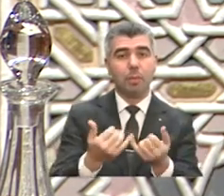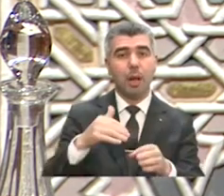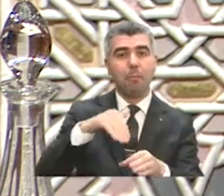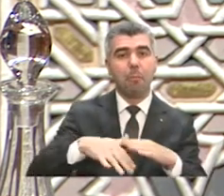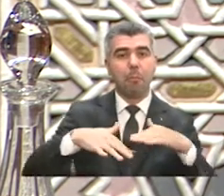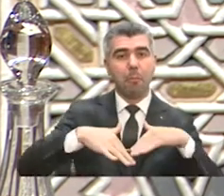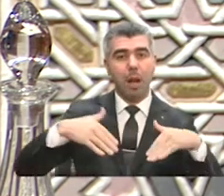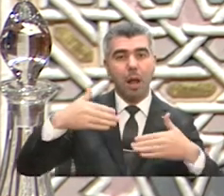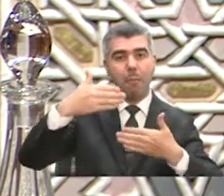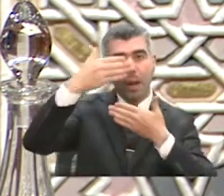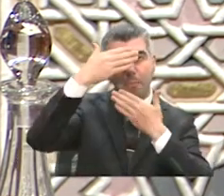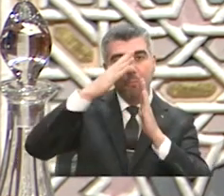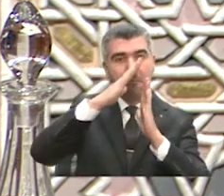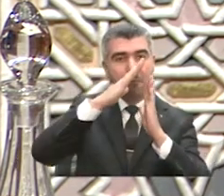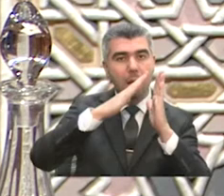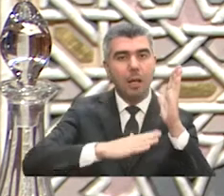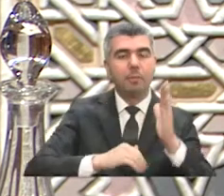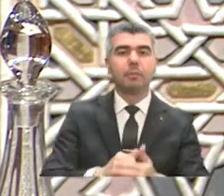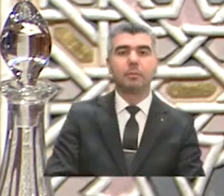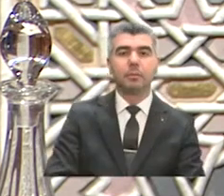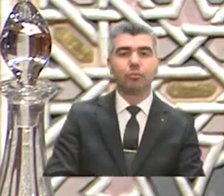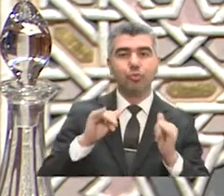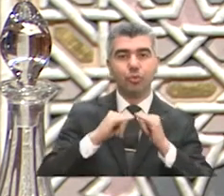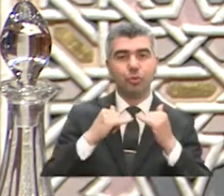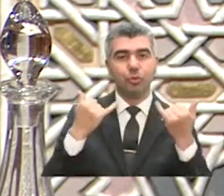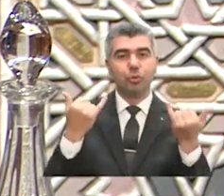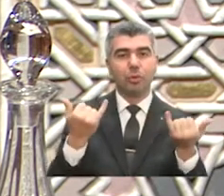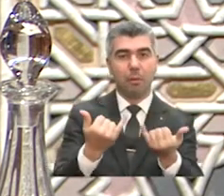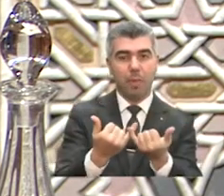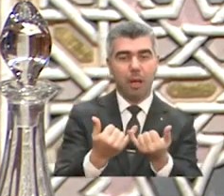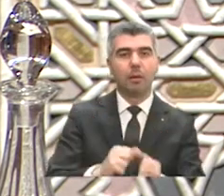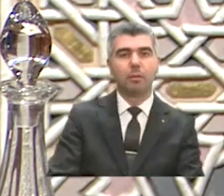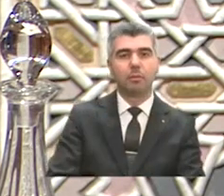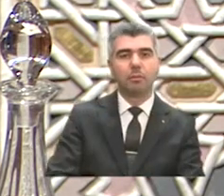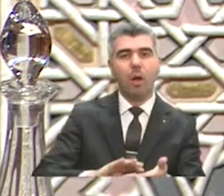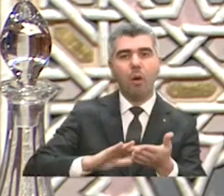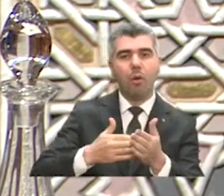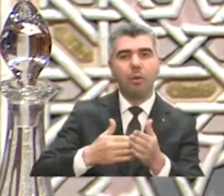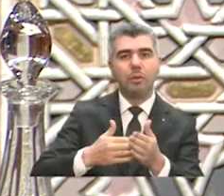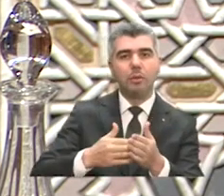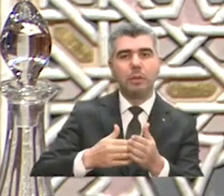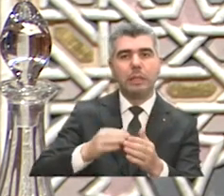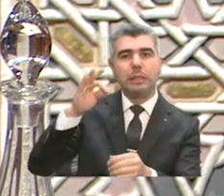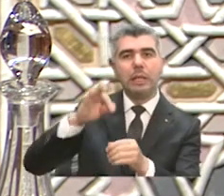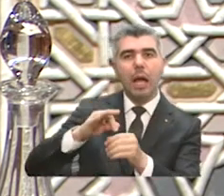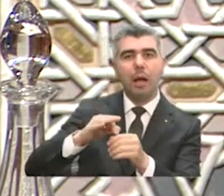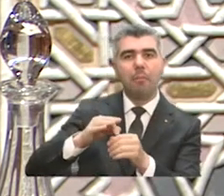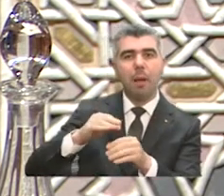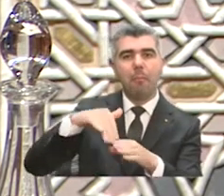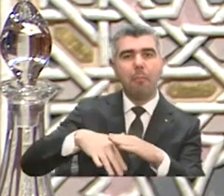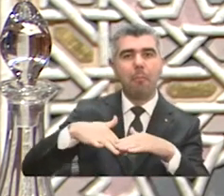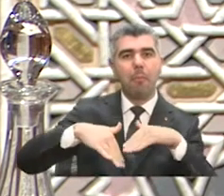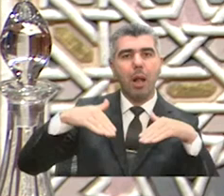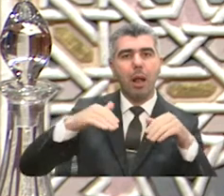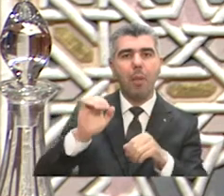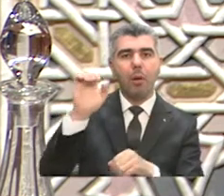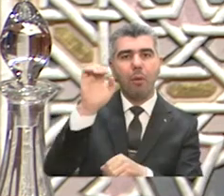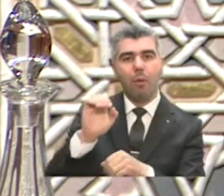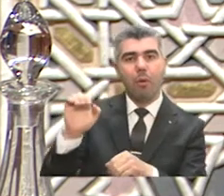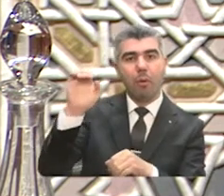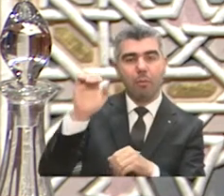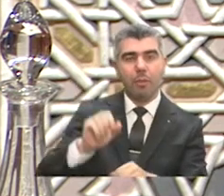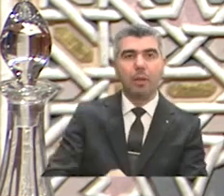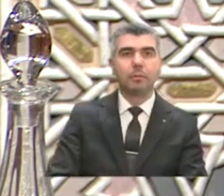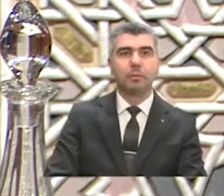le Parlement du Royaume du Maroc organise une session